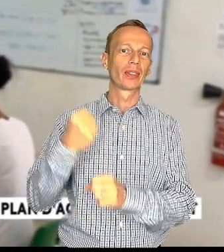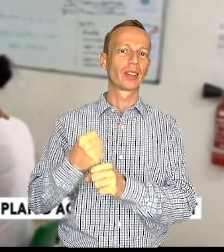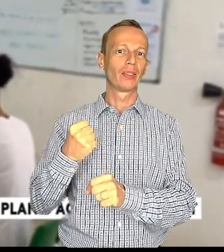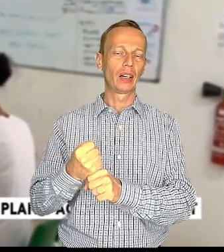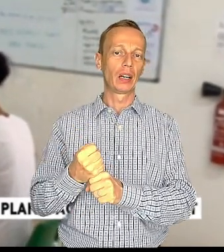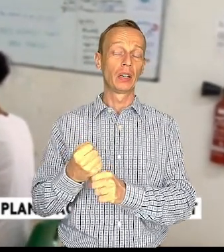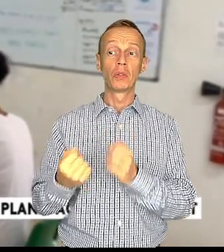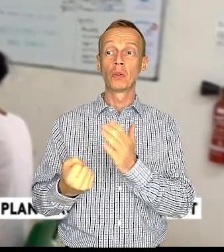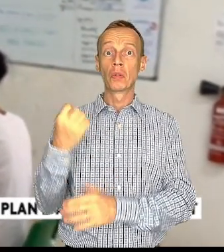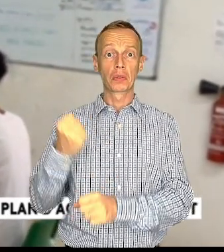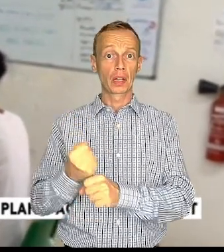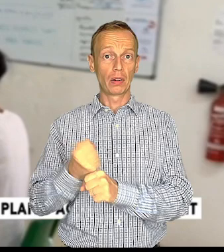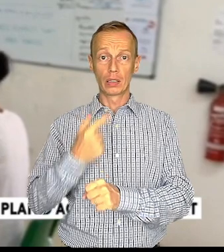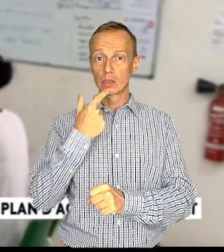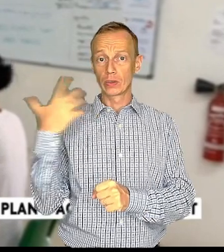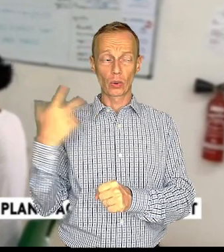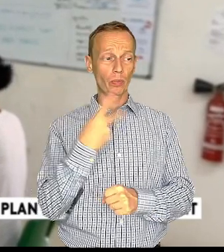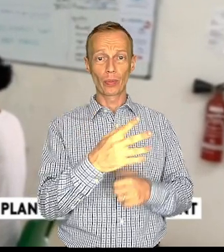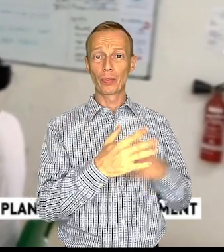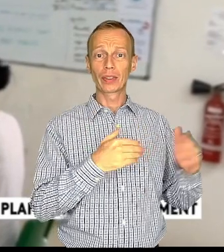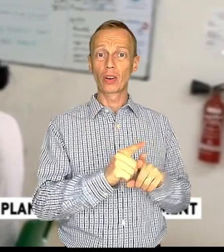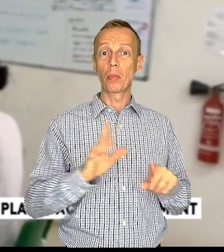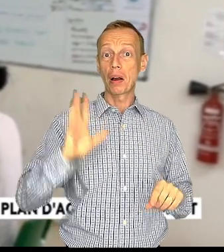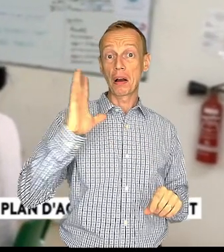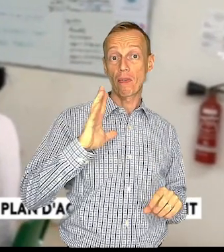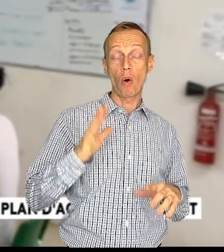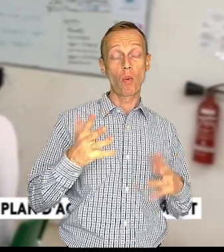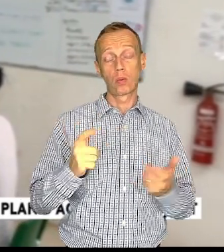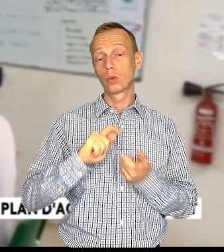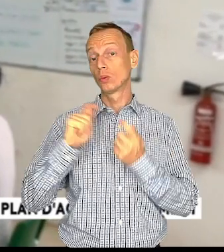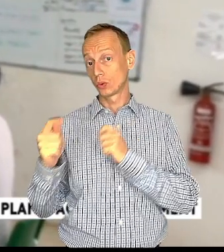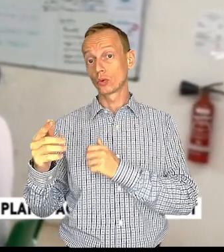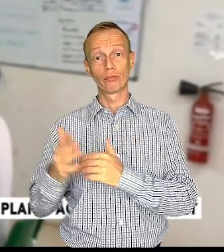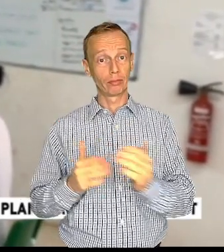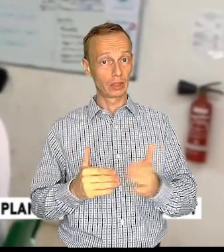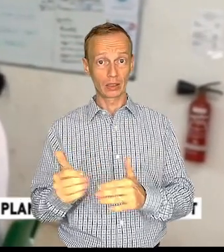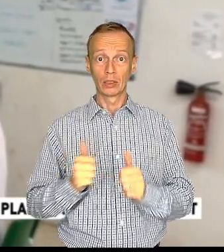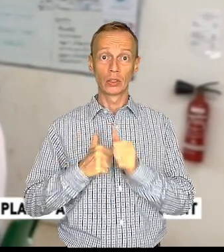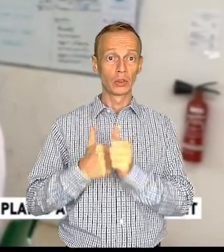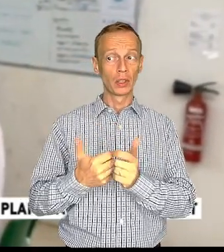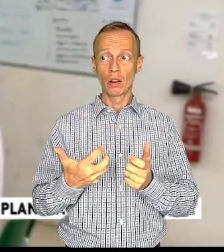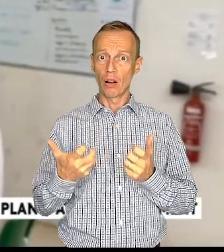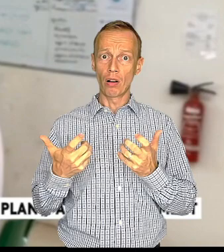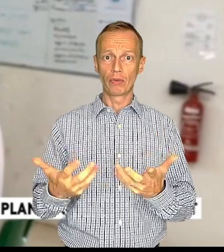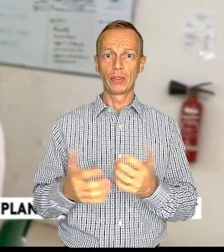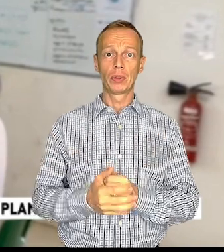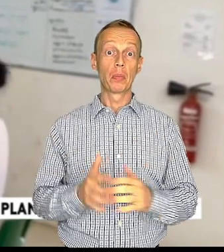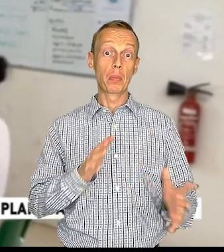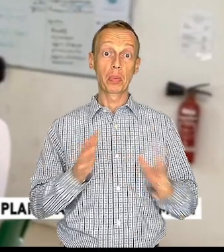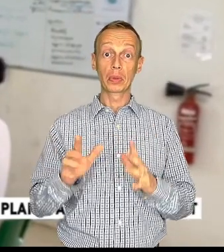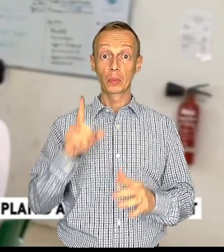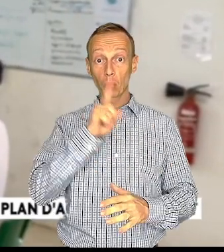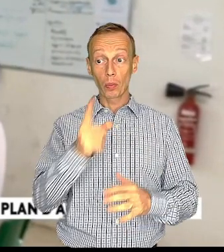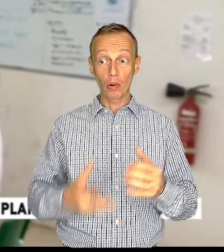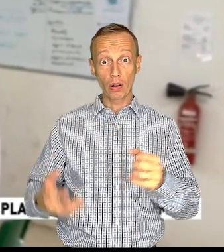un nouvel emploi. Alors un nouvel emploi, soit dans leurs métiers initiaux, soit sur une réorientation par rapport à leur envie,